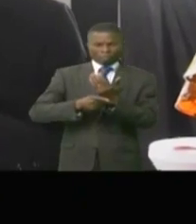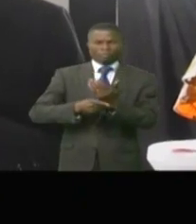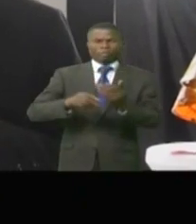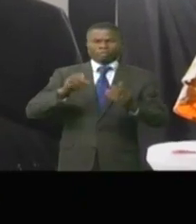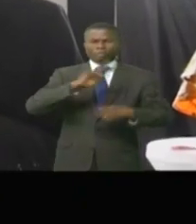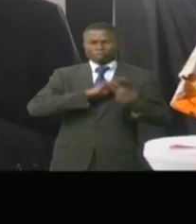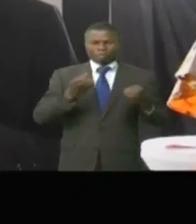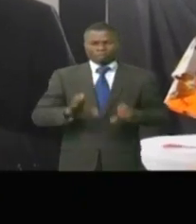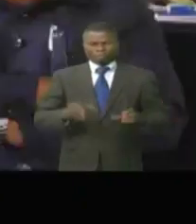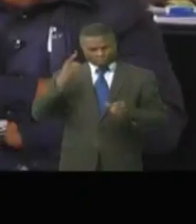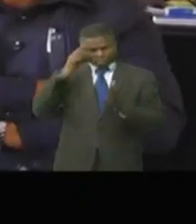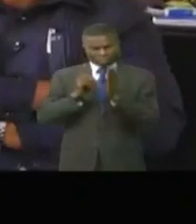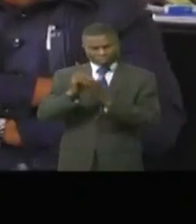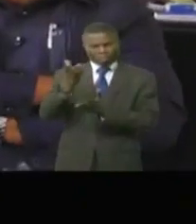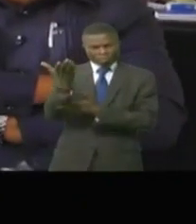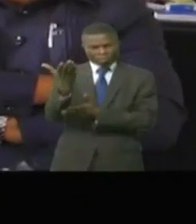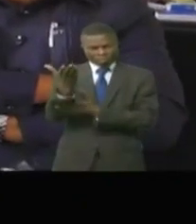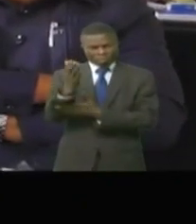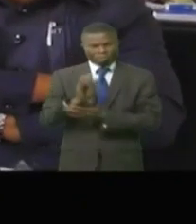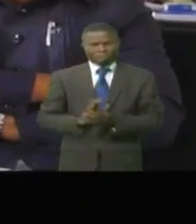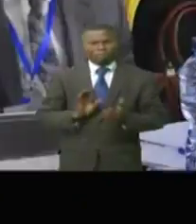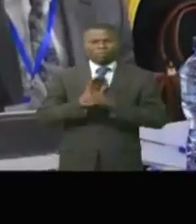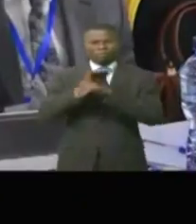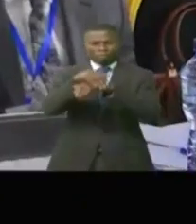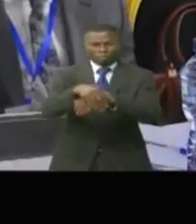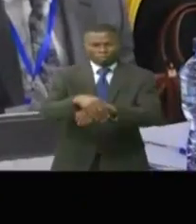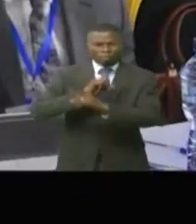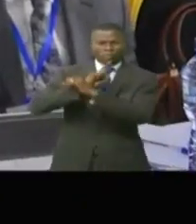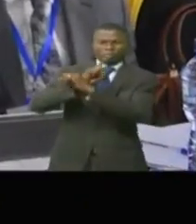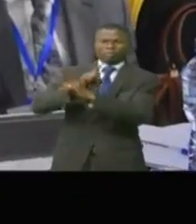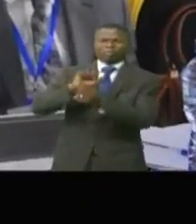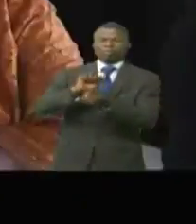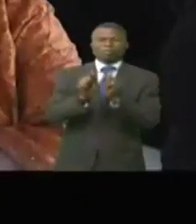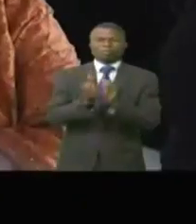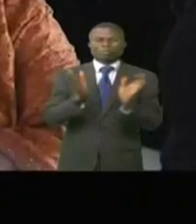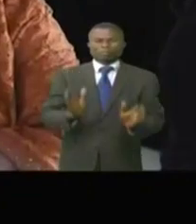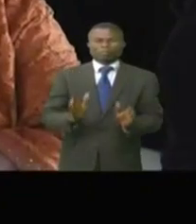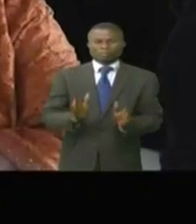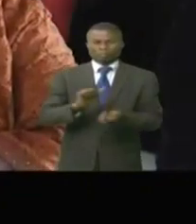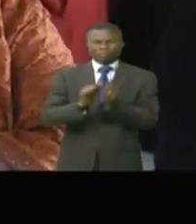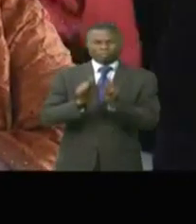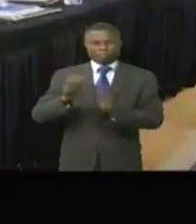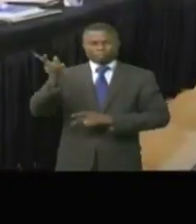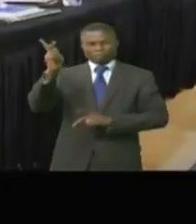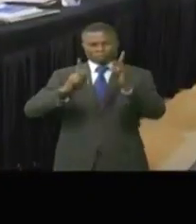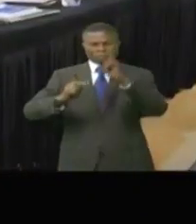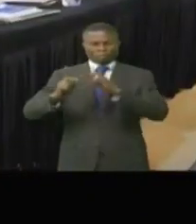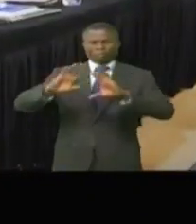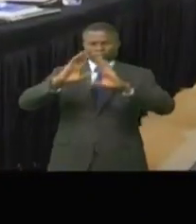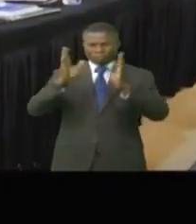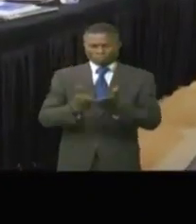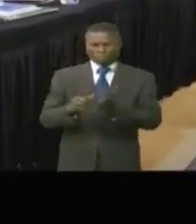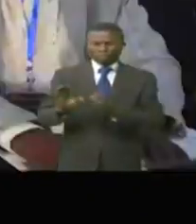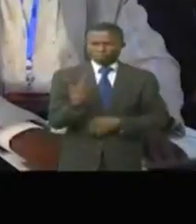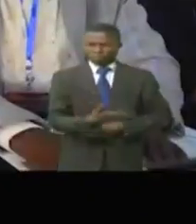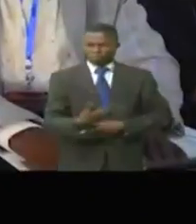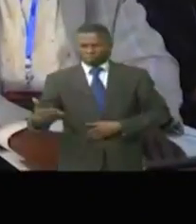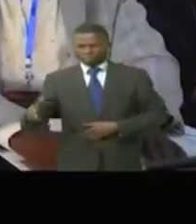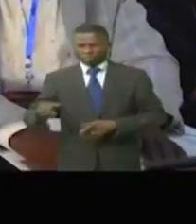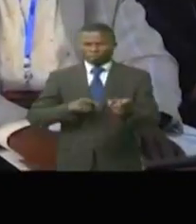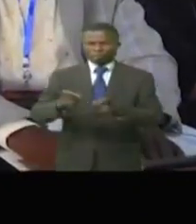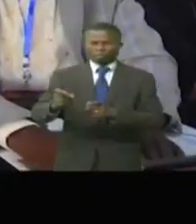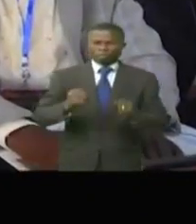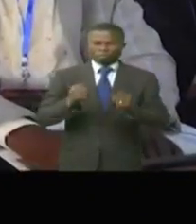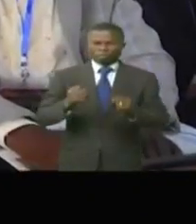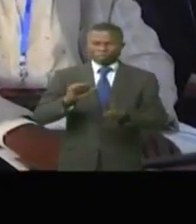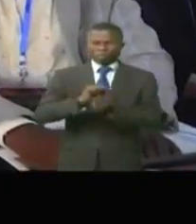son émergence plaident pour l'intégration de la prévention des risques dans toutes les politiques publiques et tous les secteurs en vue d'une gestion efficace des